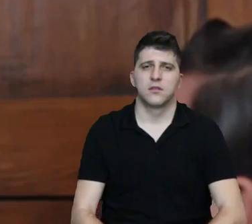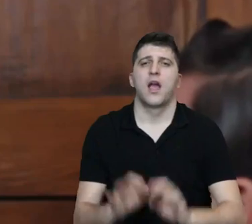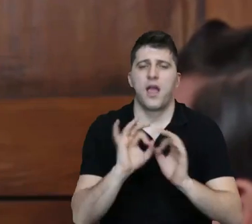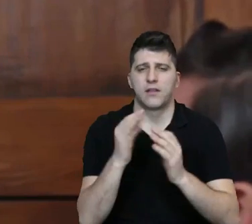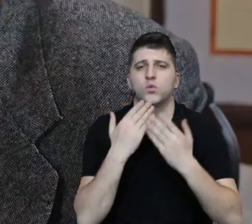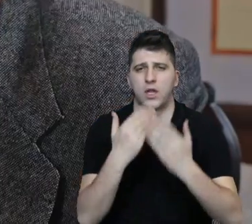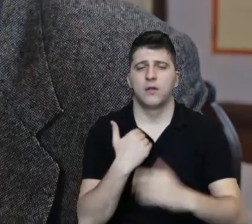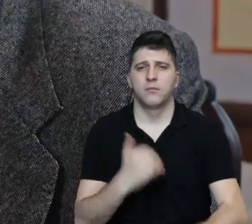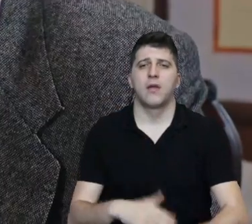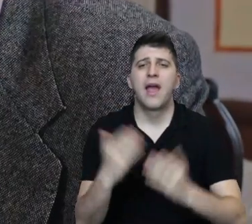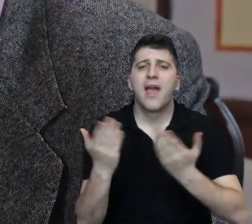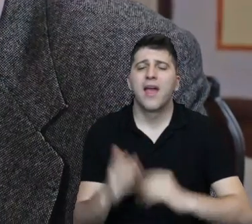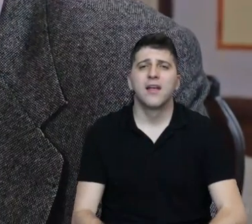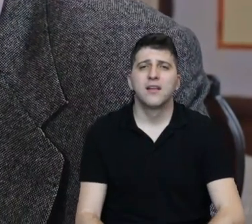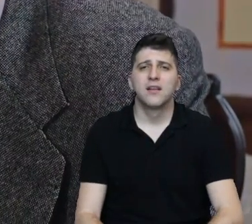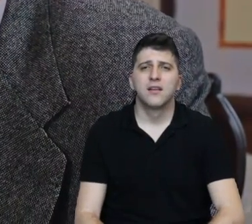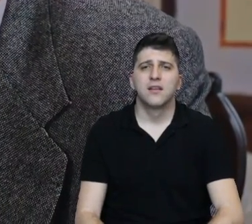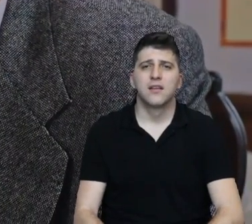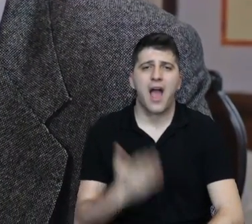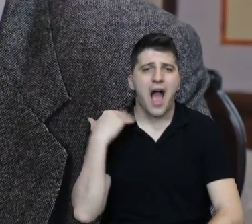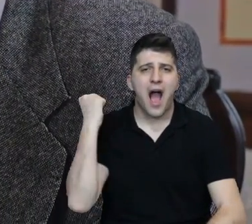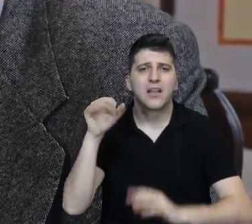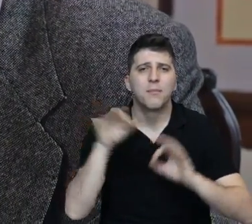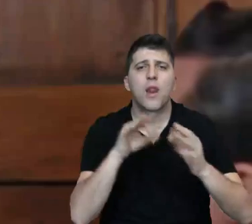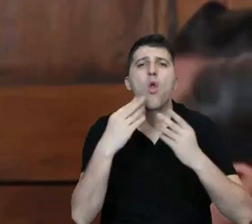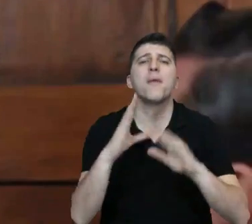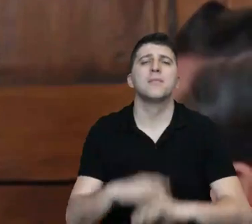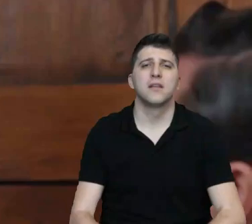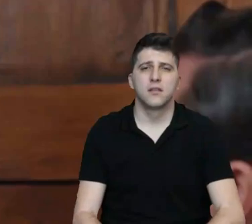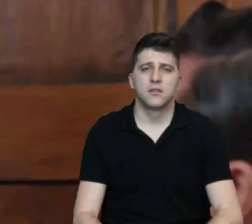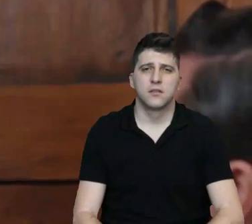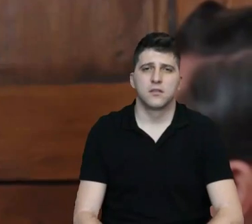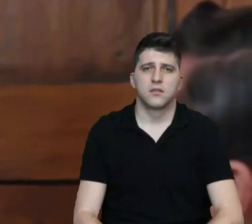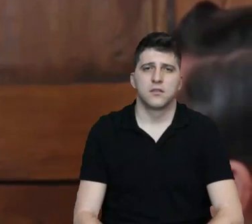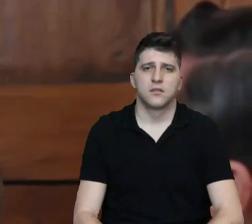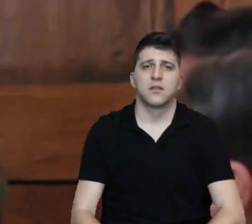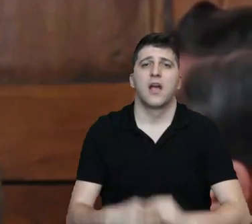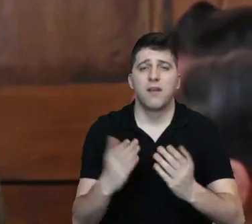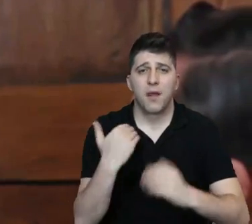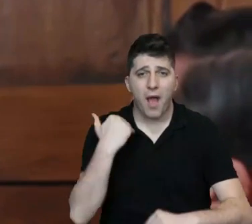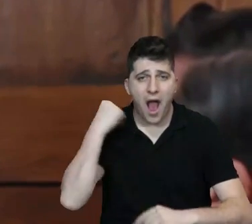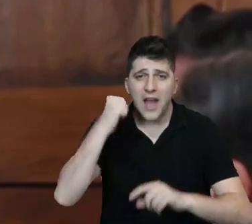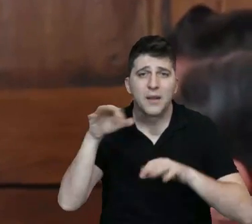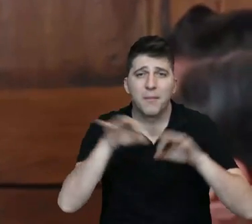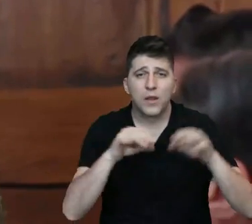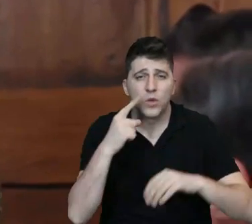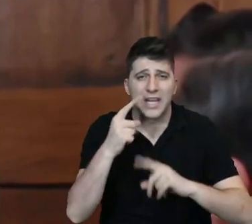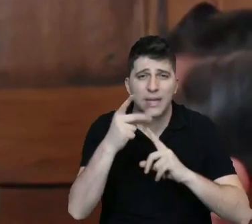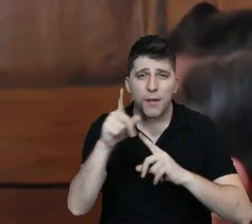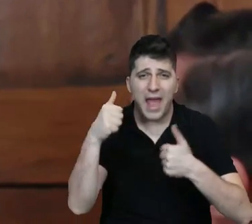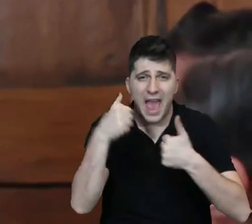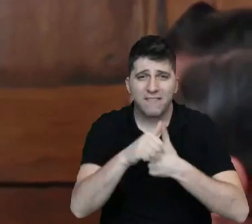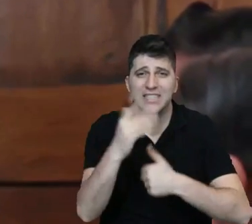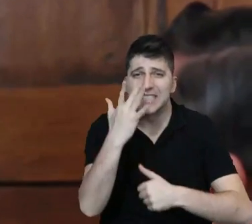Evet söyledim. Hain planların çalışmadı mı? Efendim benim hain planlarım İbrahim'in